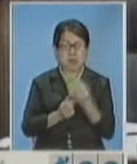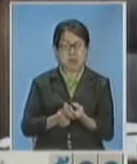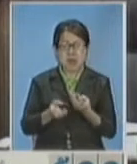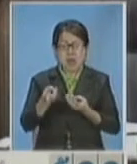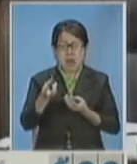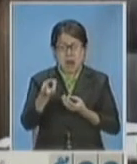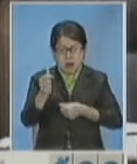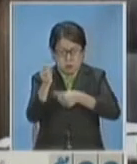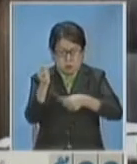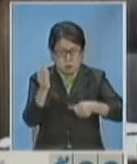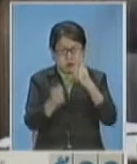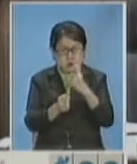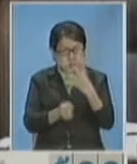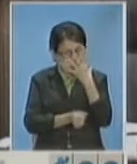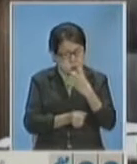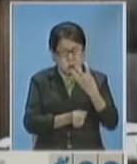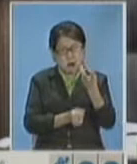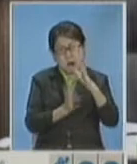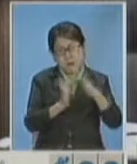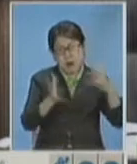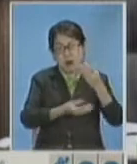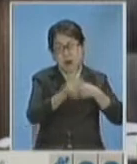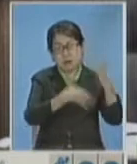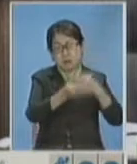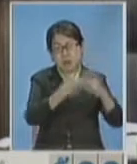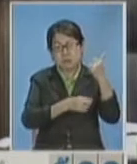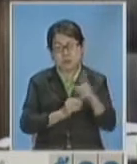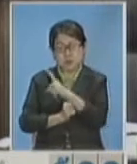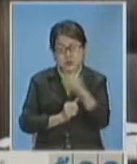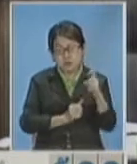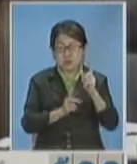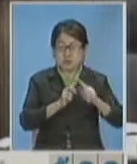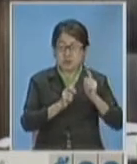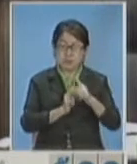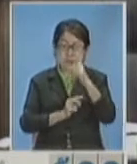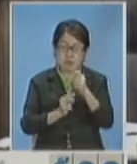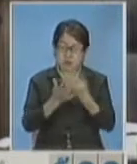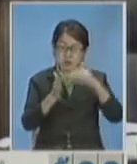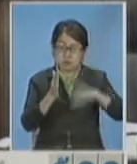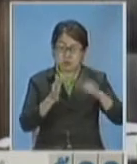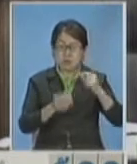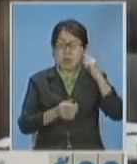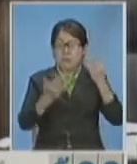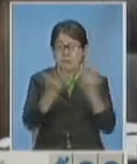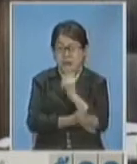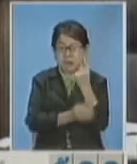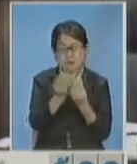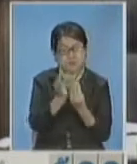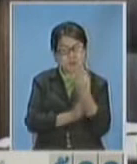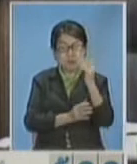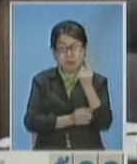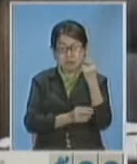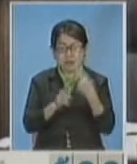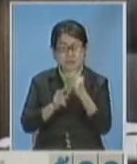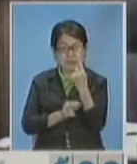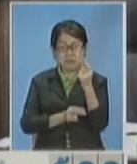ฐบาลแบกรับภาระไม่ไหวแล้วตอนนี้ก็ข้าวล้นนะคะทั้งเน่าทั้งไม่มีที่จะเก็บเนี่ยนะคะก็บอกว่าอยากจะเปลี่ยนพืชหรือว่ามี